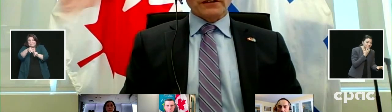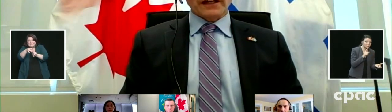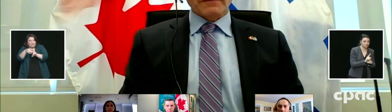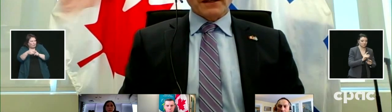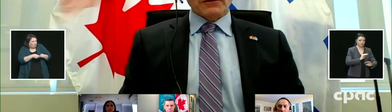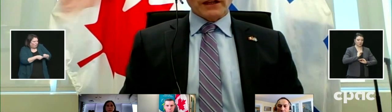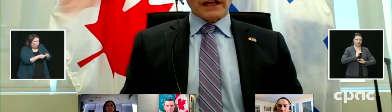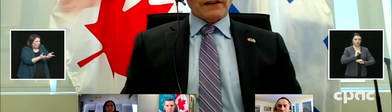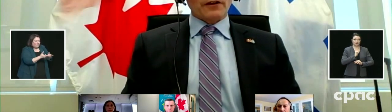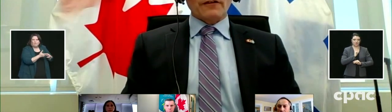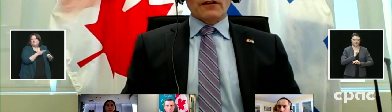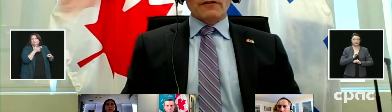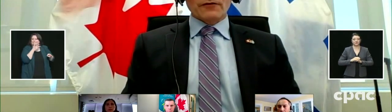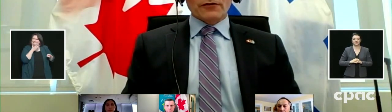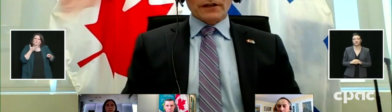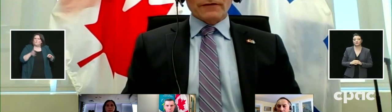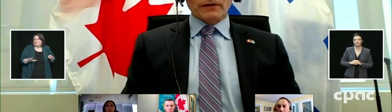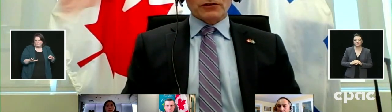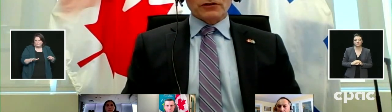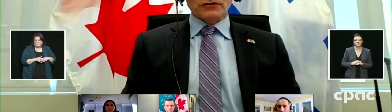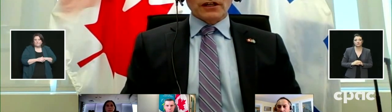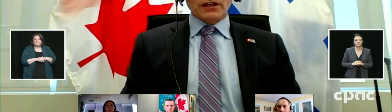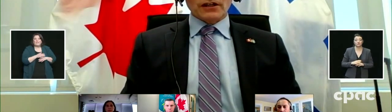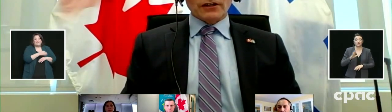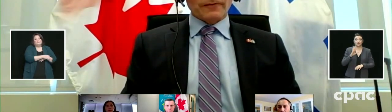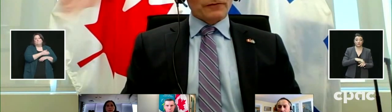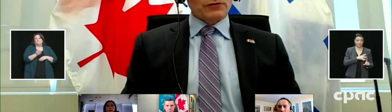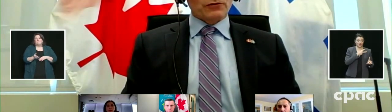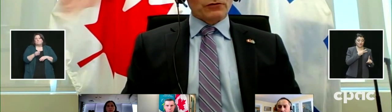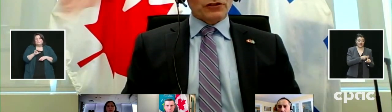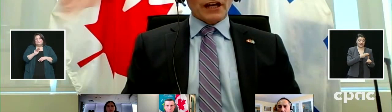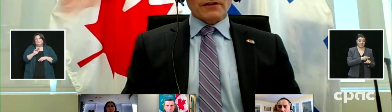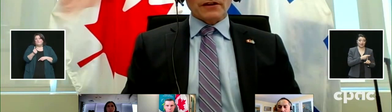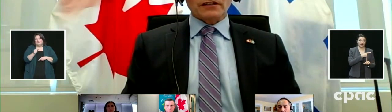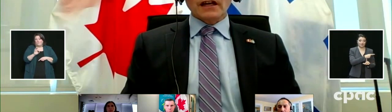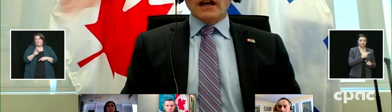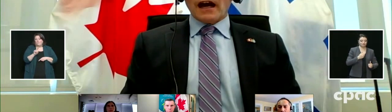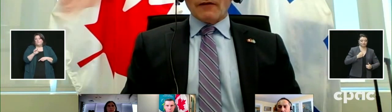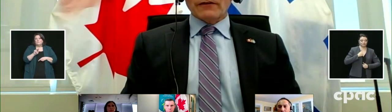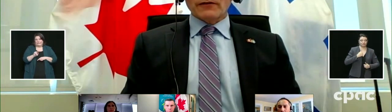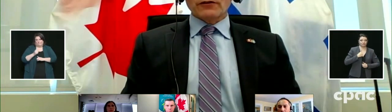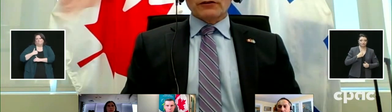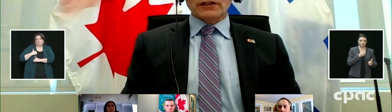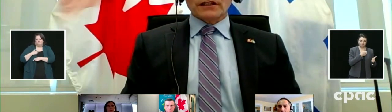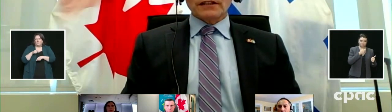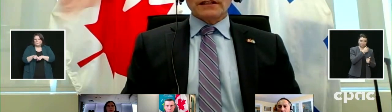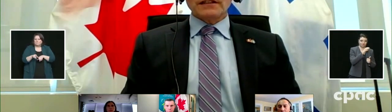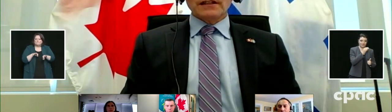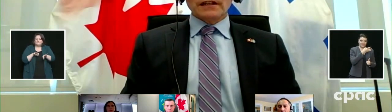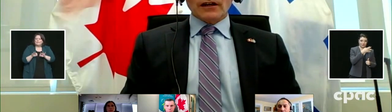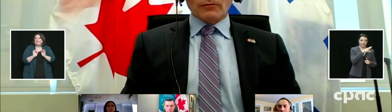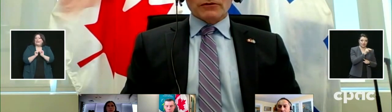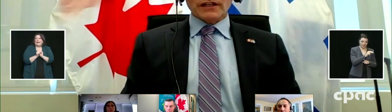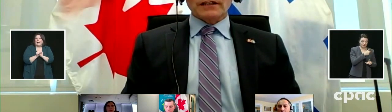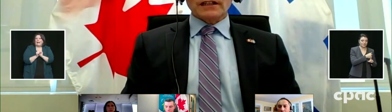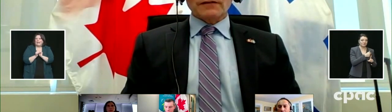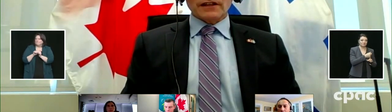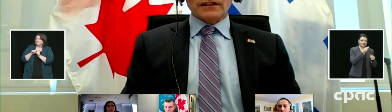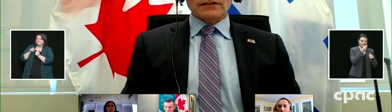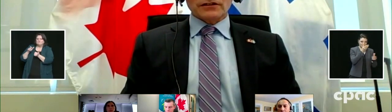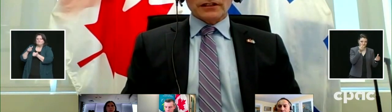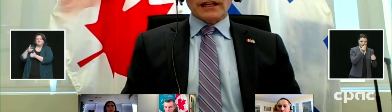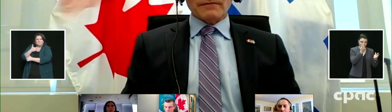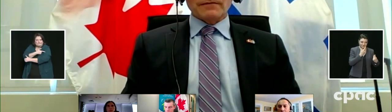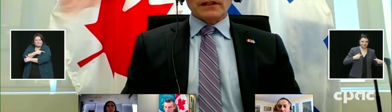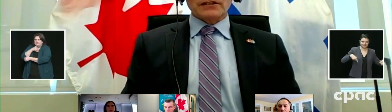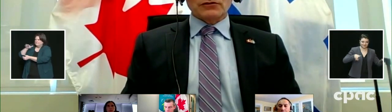General Fortin will have further information to share with us. However, the key objective